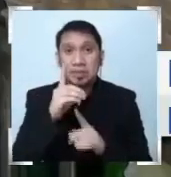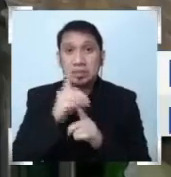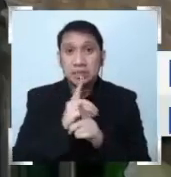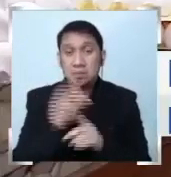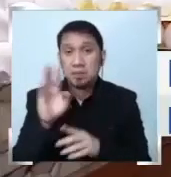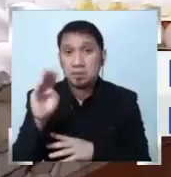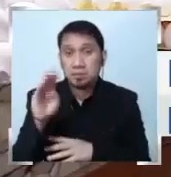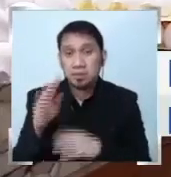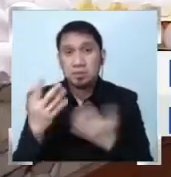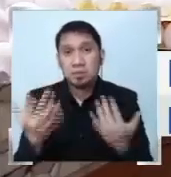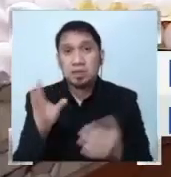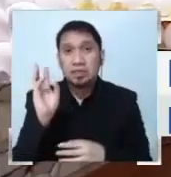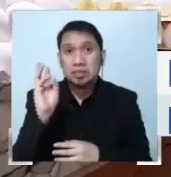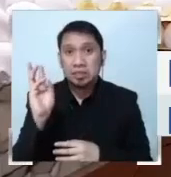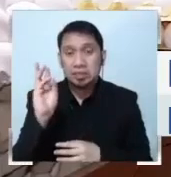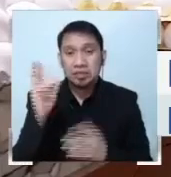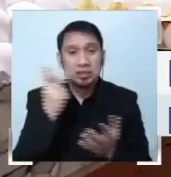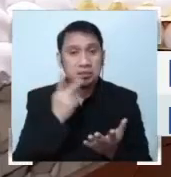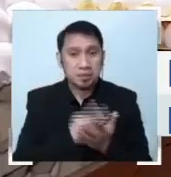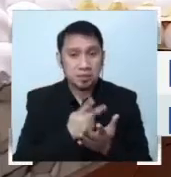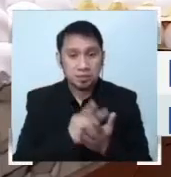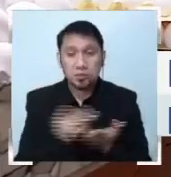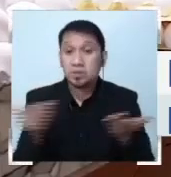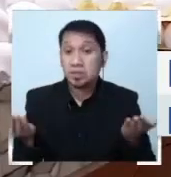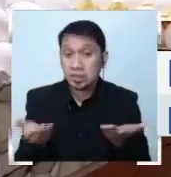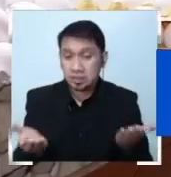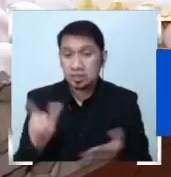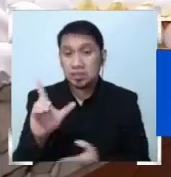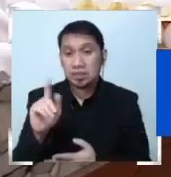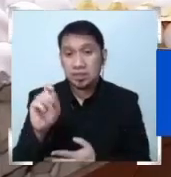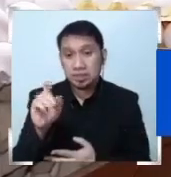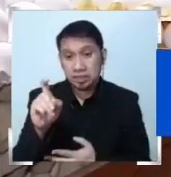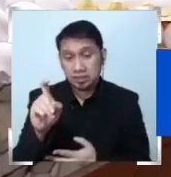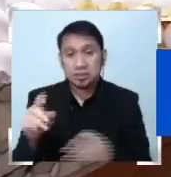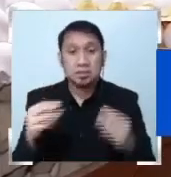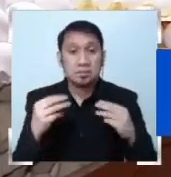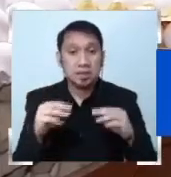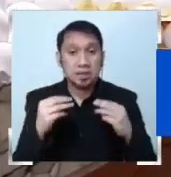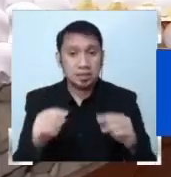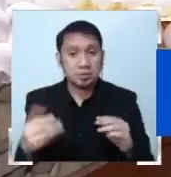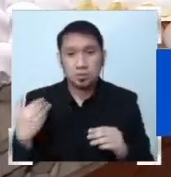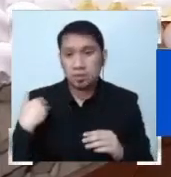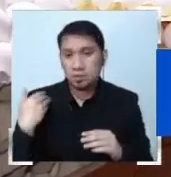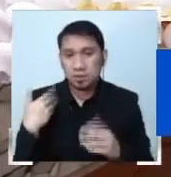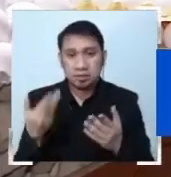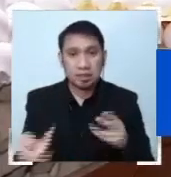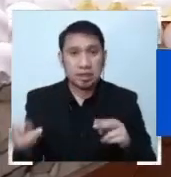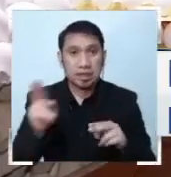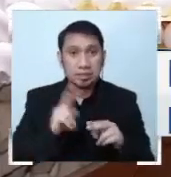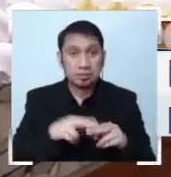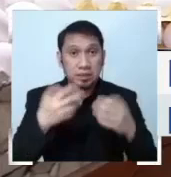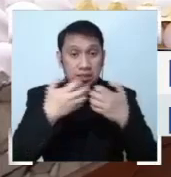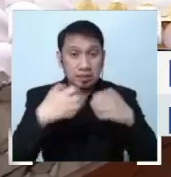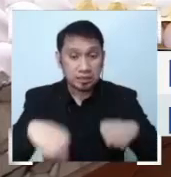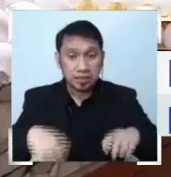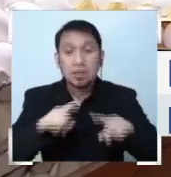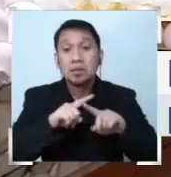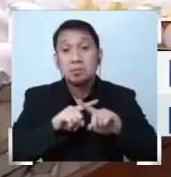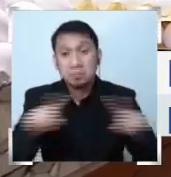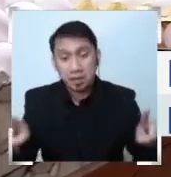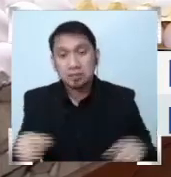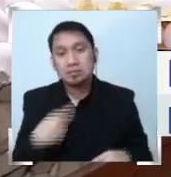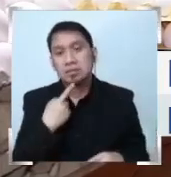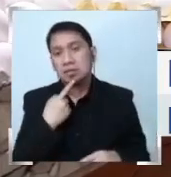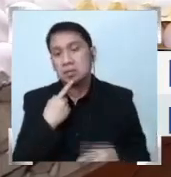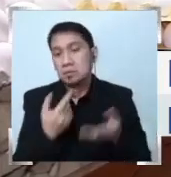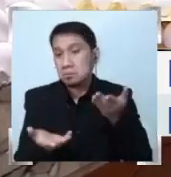60 pesos na. Dito sa Litex Market sa Quezon City, hindi pa tumataas ang presyo ng mga itlog. Pero ayon sa retailer, maaari